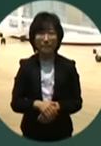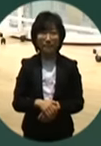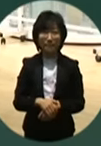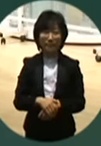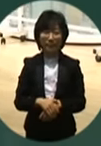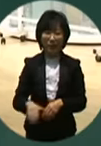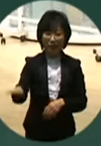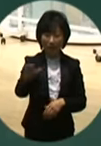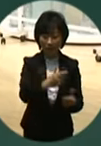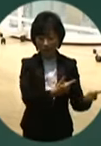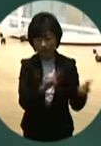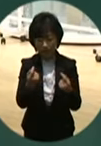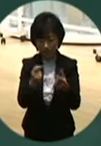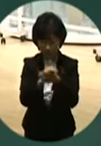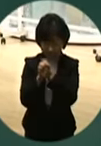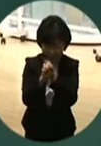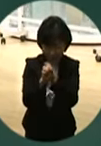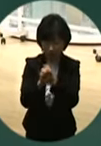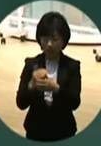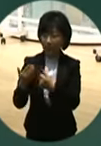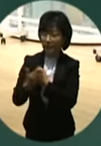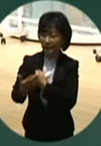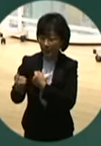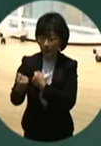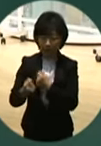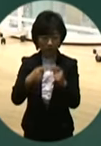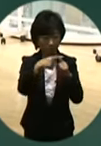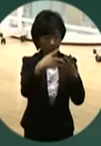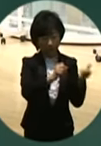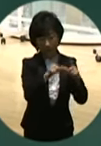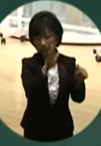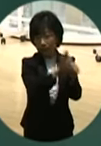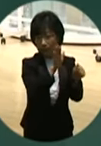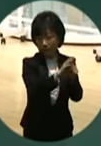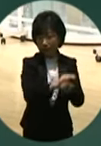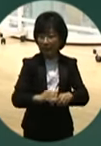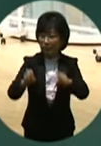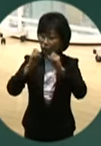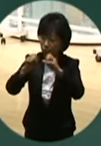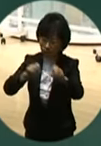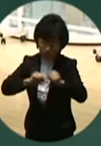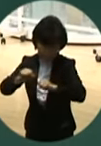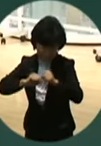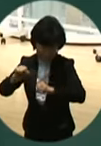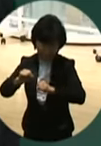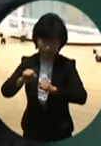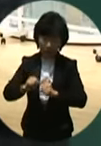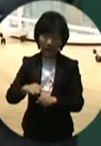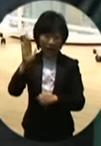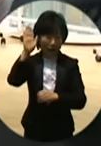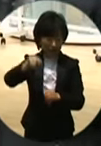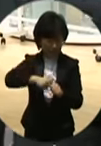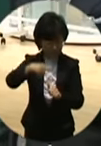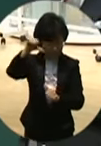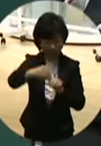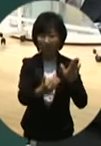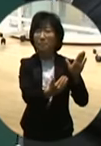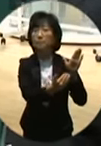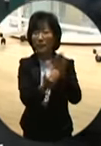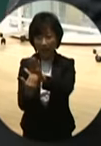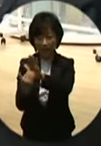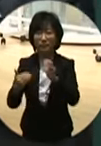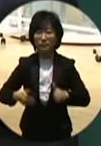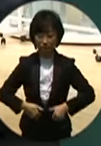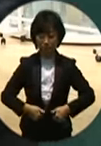같이 기도하고 은혜 받아서 교회 살리고 전도 운동해서 막아야 된다. It is because we must pray together, gather together by saving the church